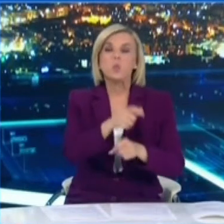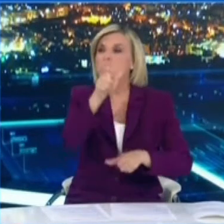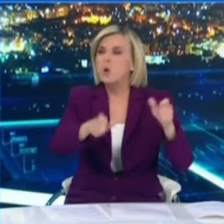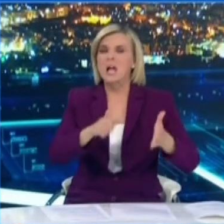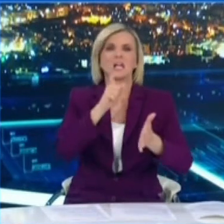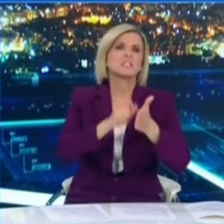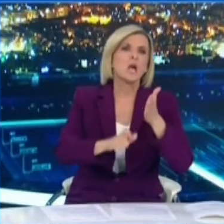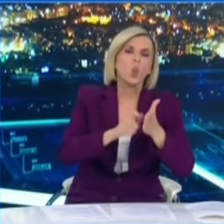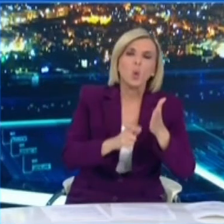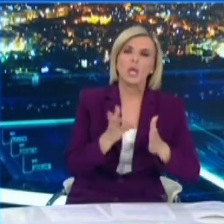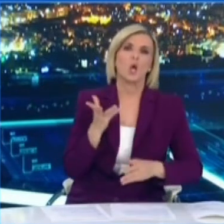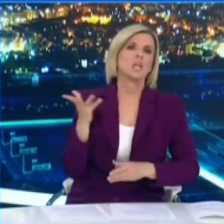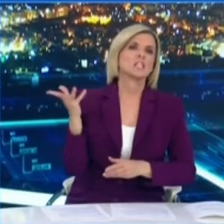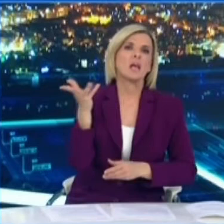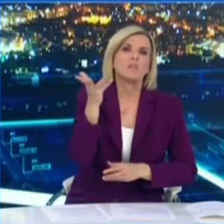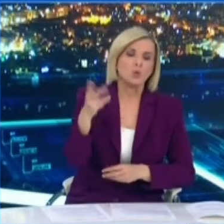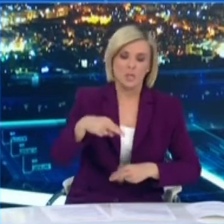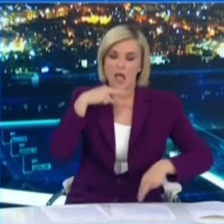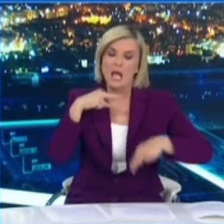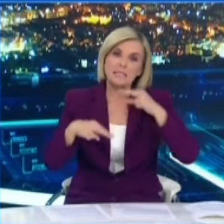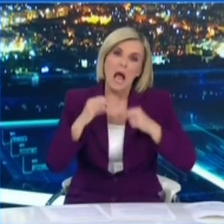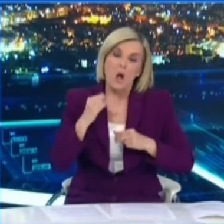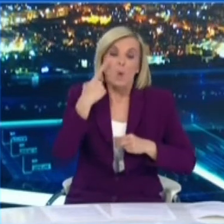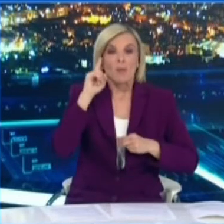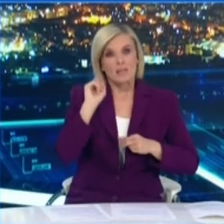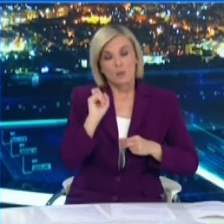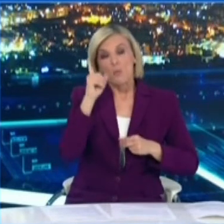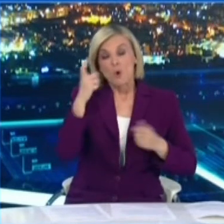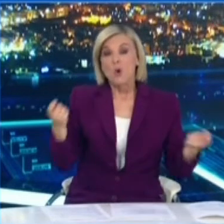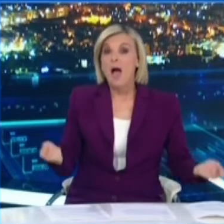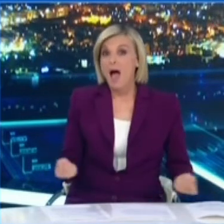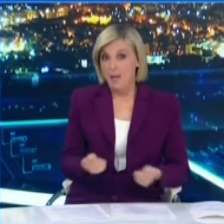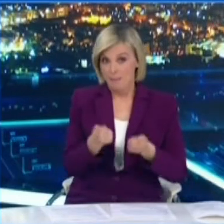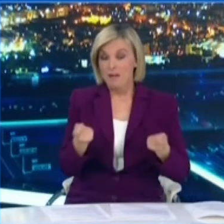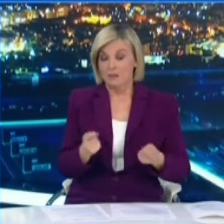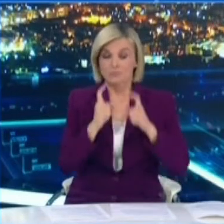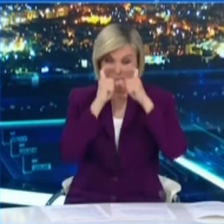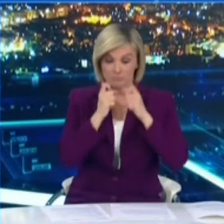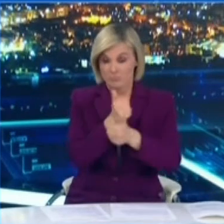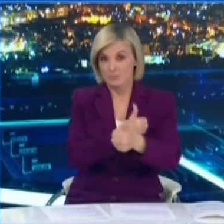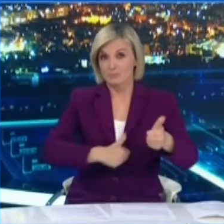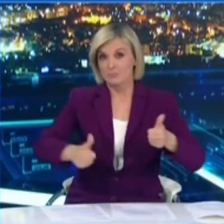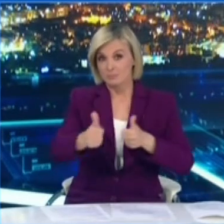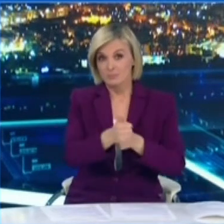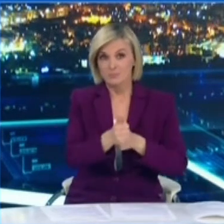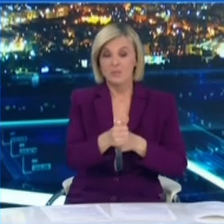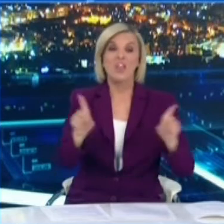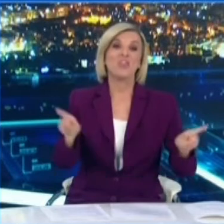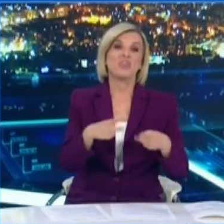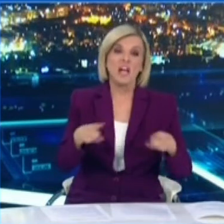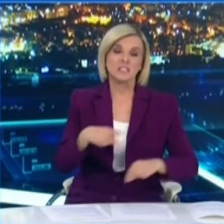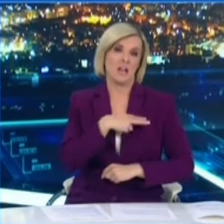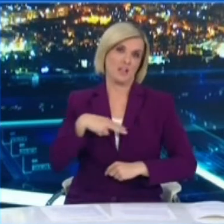Μέχρι στιγμής δεν έχει πάρθει καμία τέτοιου είδους απόφαση. Η μόνη επαγγελματική ομάδα η οποία προτεραιοποιείται είναι η εκπαιδευτική.